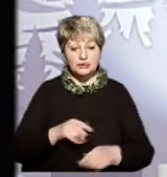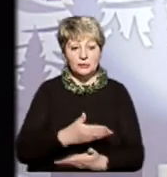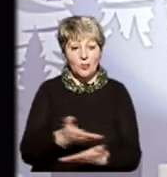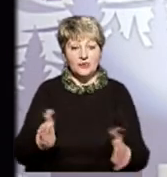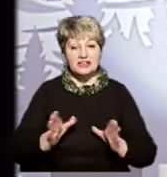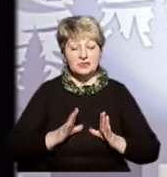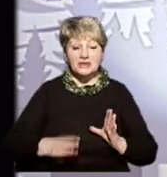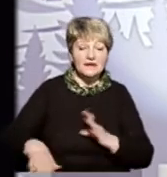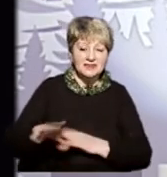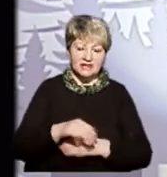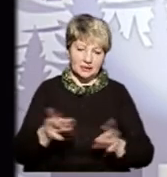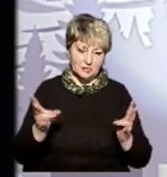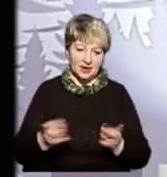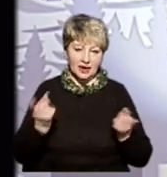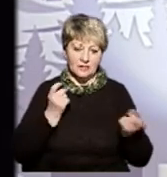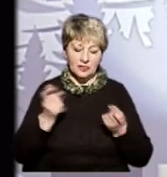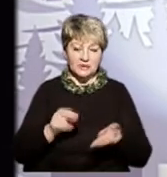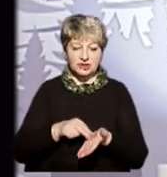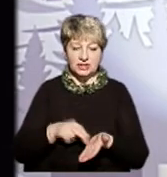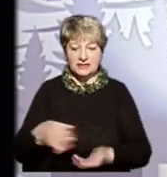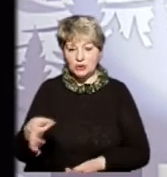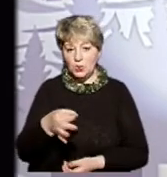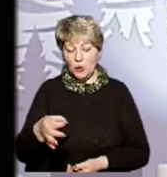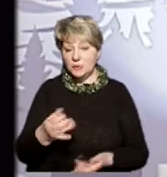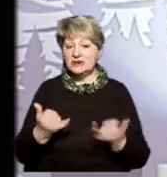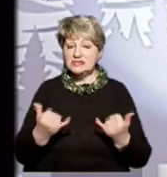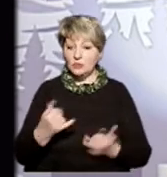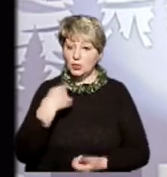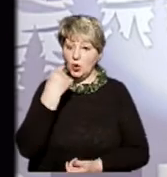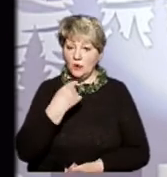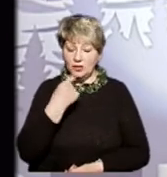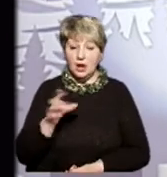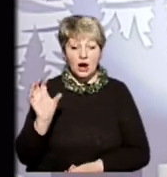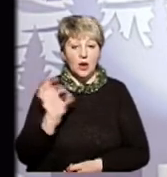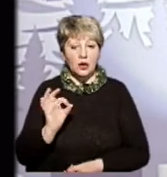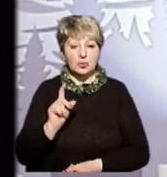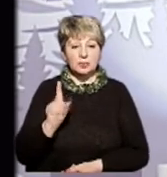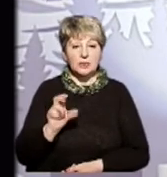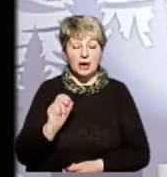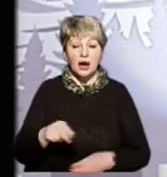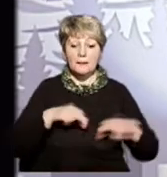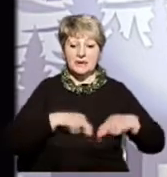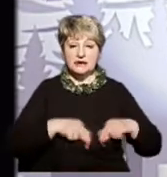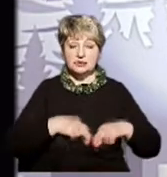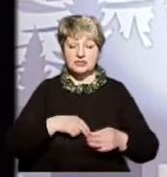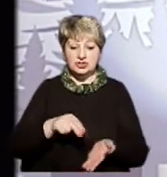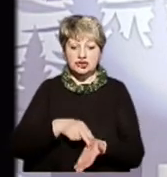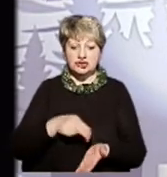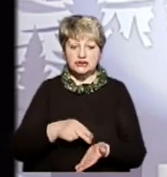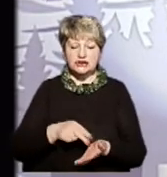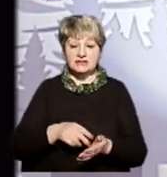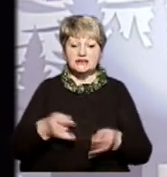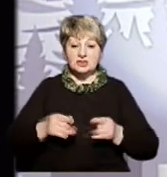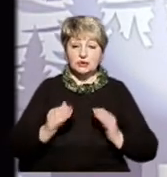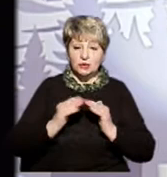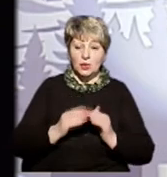у вас була вся необхідна інформація про Черкаську область. Сьогодні говоритимемо про те, як працює Черкаський перинатальний центр в умовах